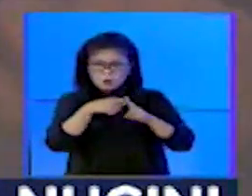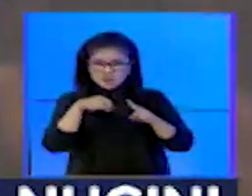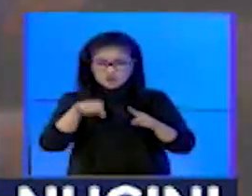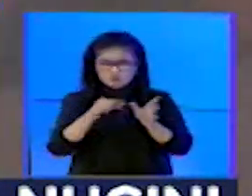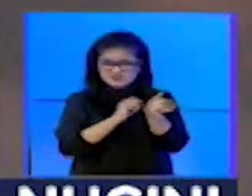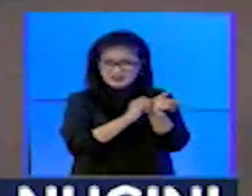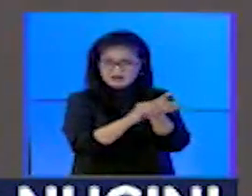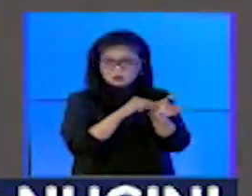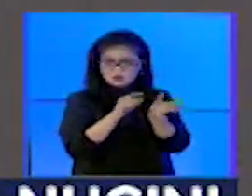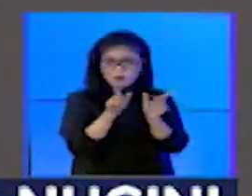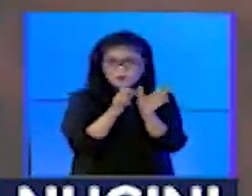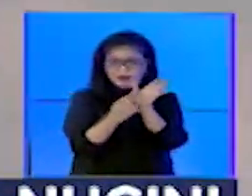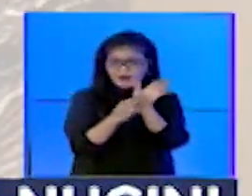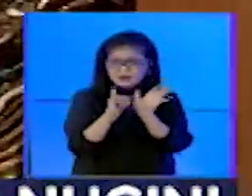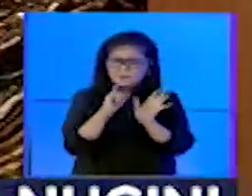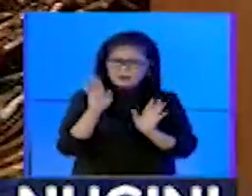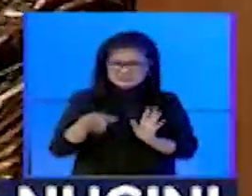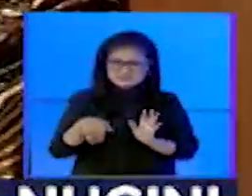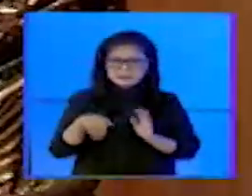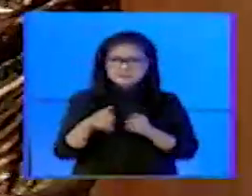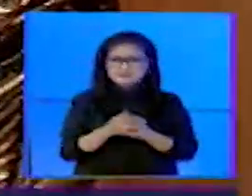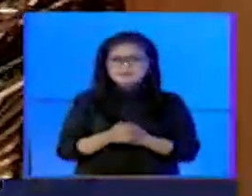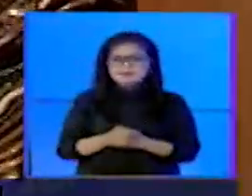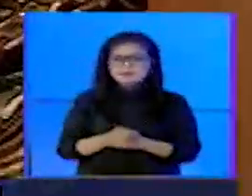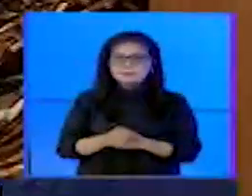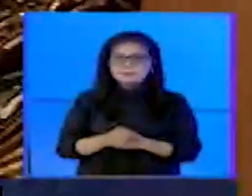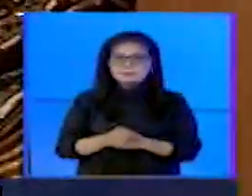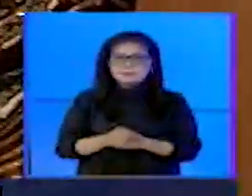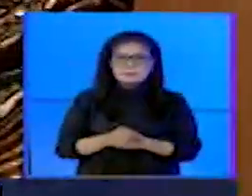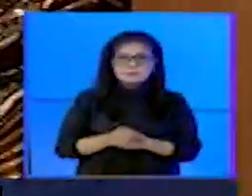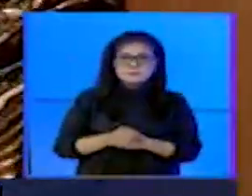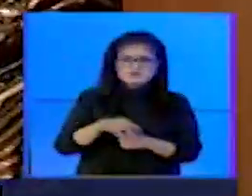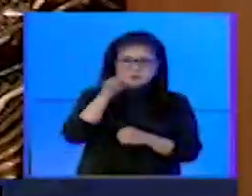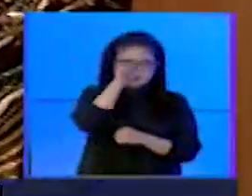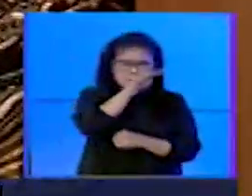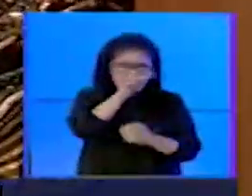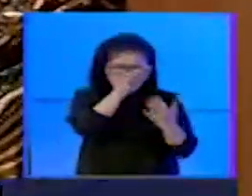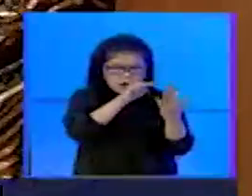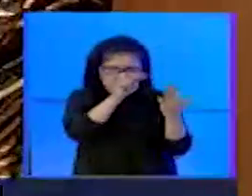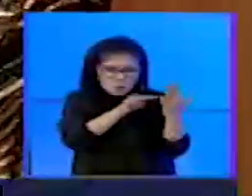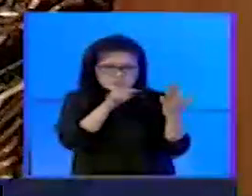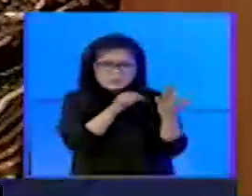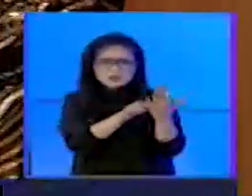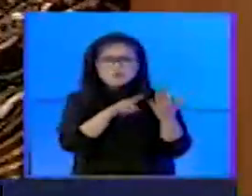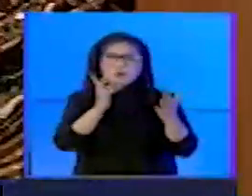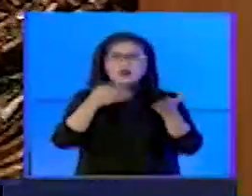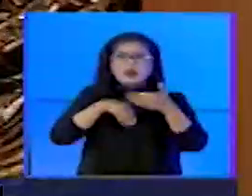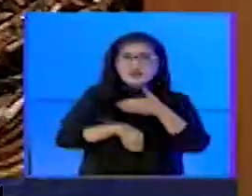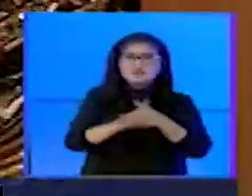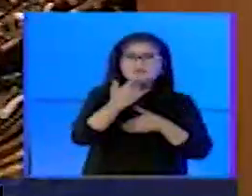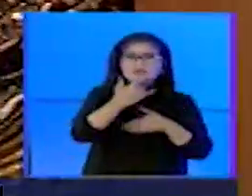negara Indonesia. Kita cek di dalam database, tanggal lahirnya tetap, namanya